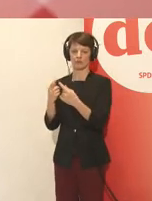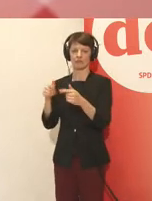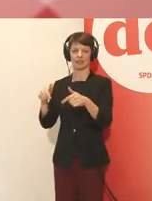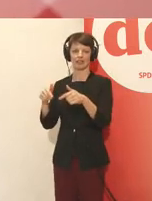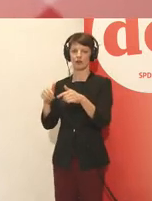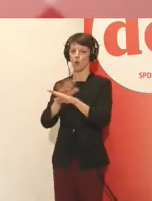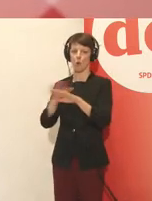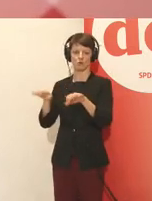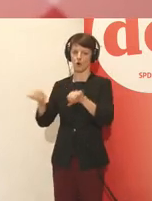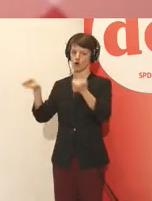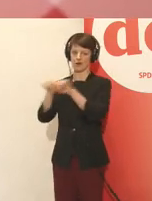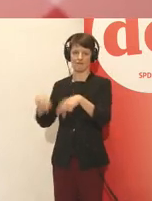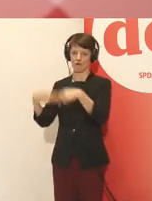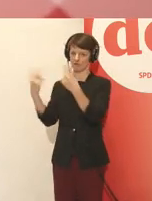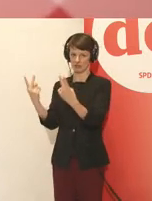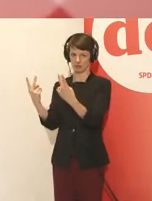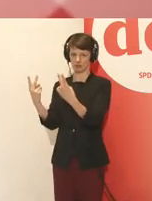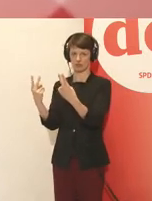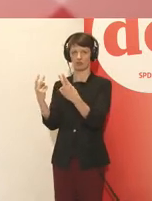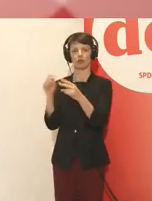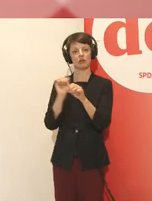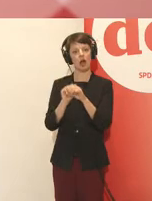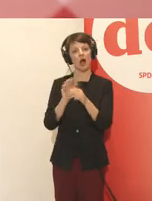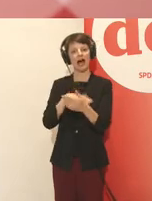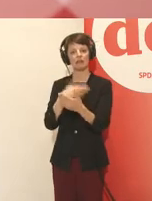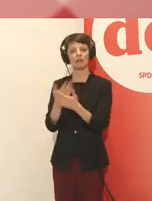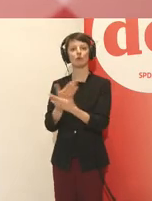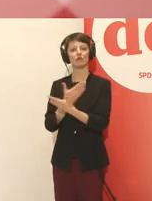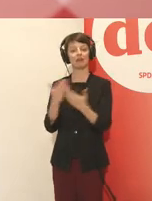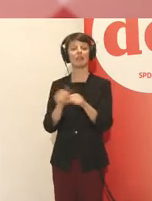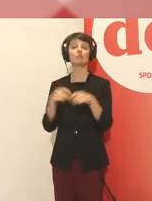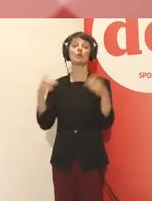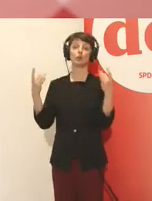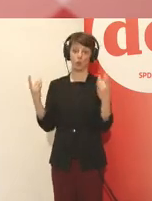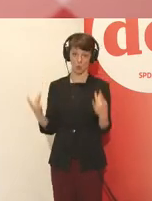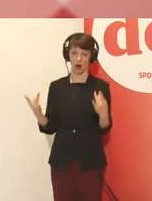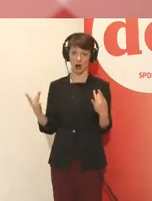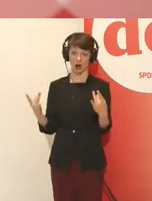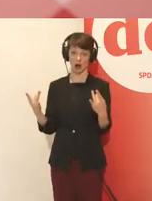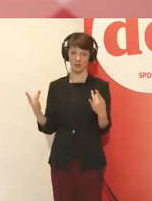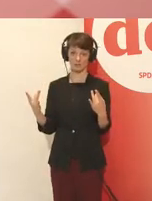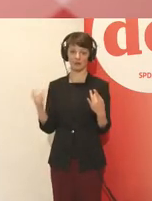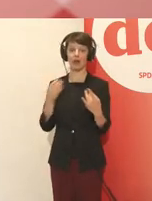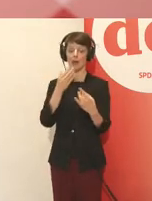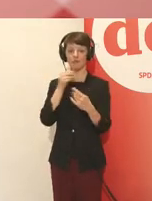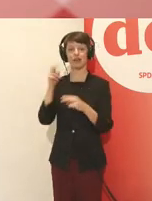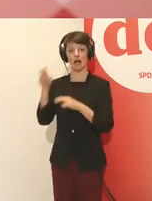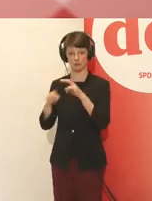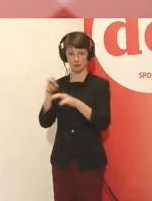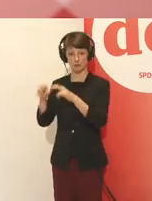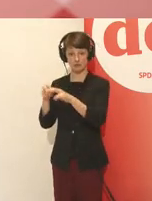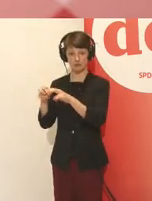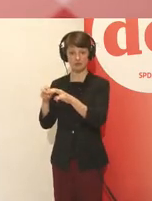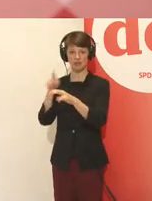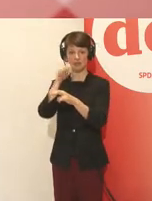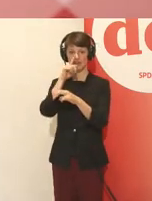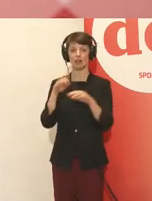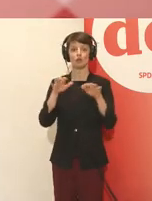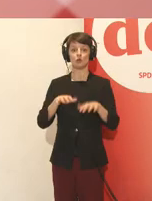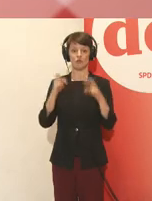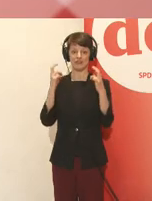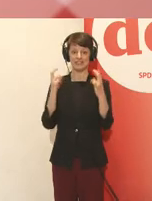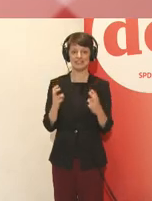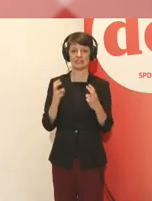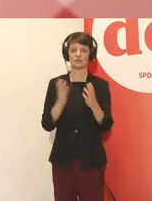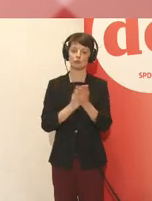konferenzen in räumen stattfinden und da gibt es als angebot auch yoga dient es auch war so lange auf dem sofa zu sitzen ist nicht